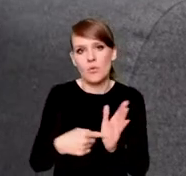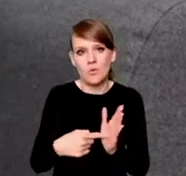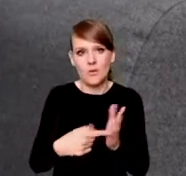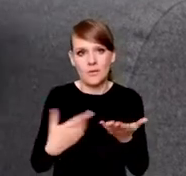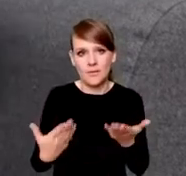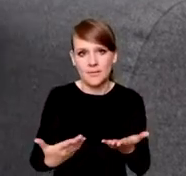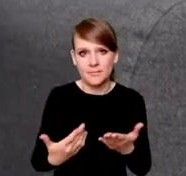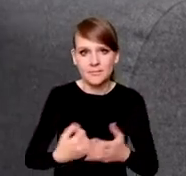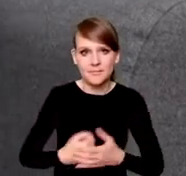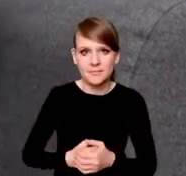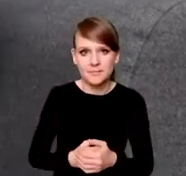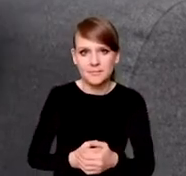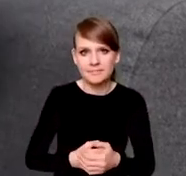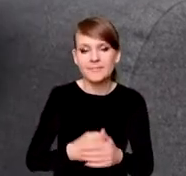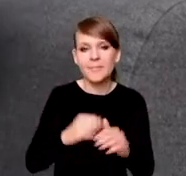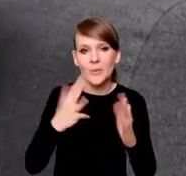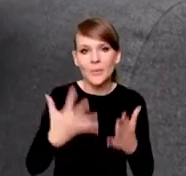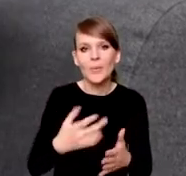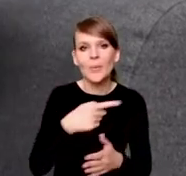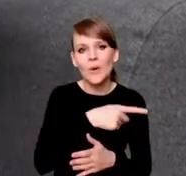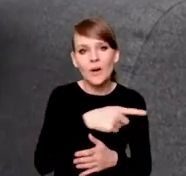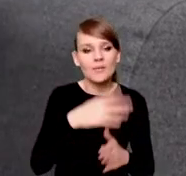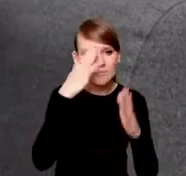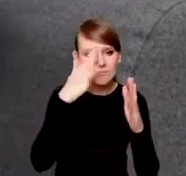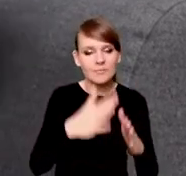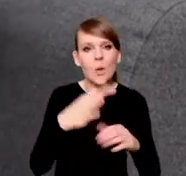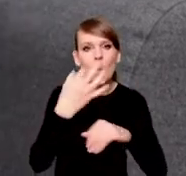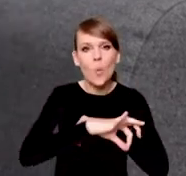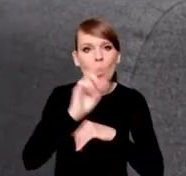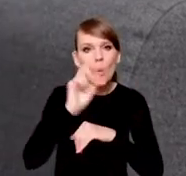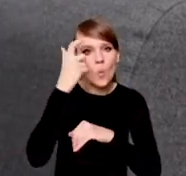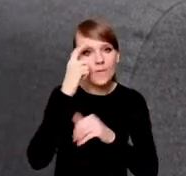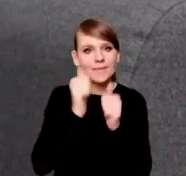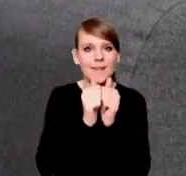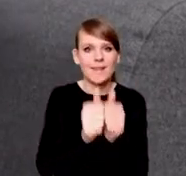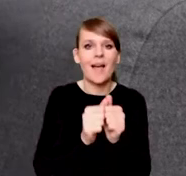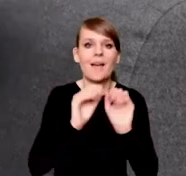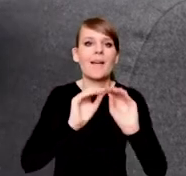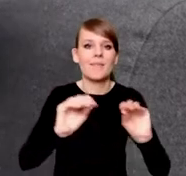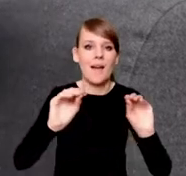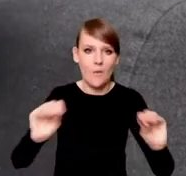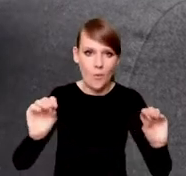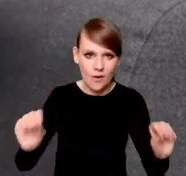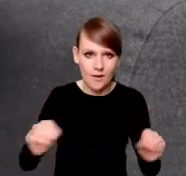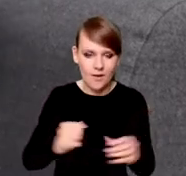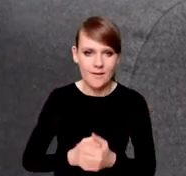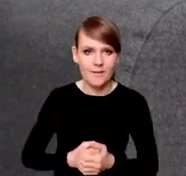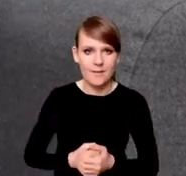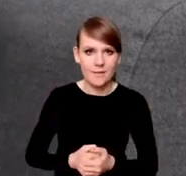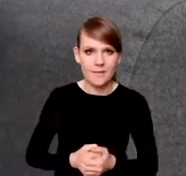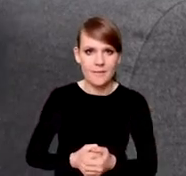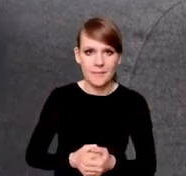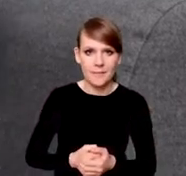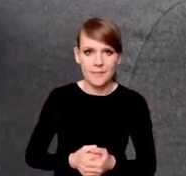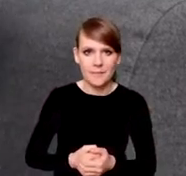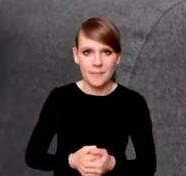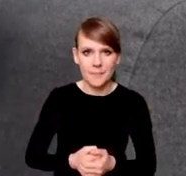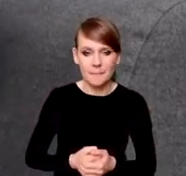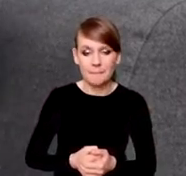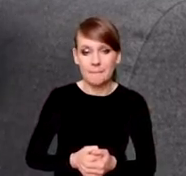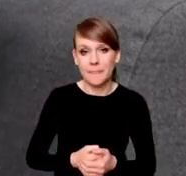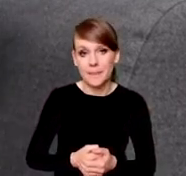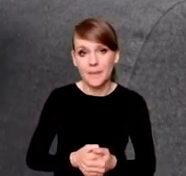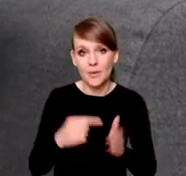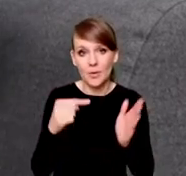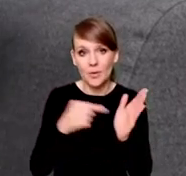tego nastawienia na to, że główne zadania uniwersytetu to jest dydaktyka i nauka. I z tej perspektywy bardzo